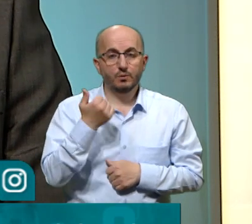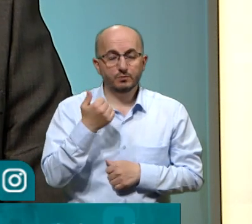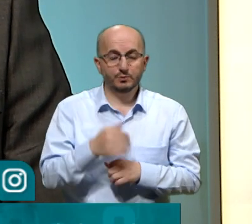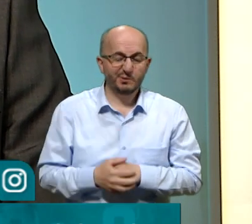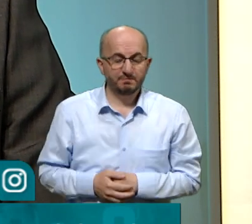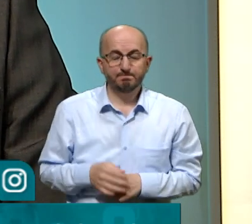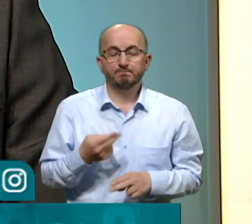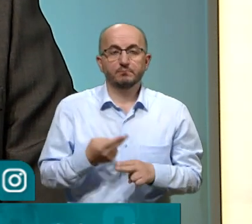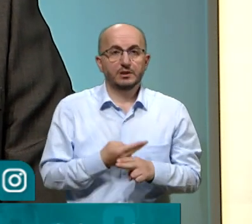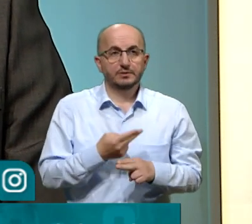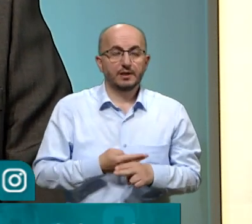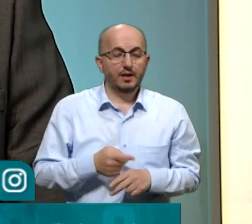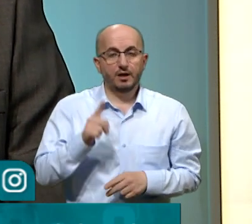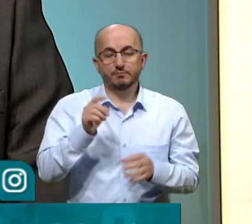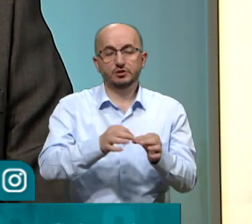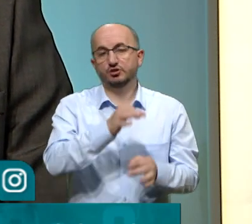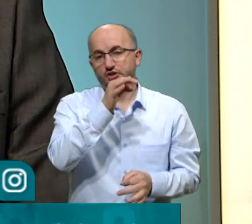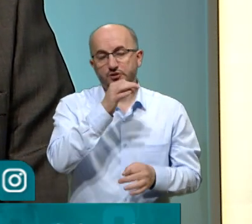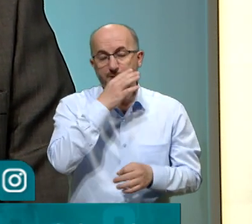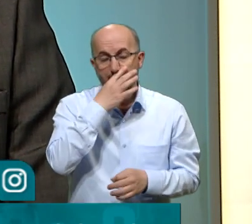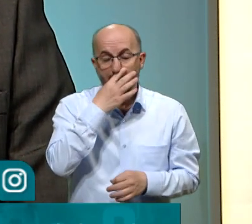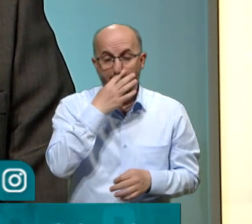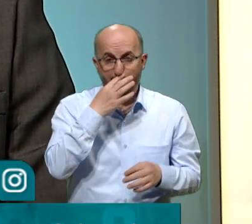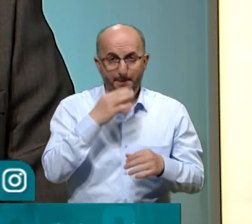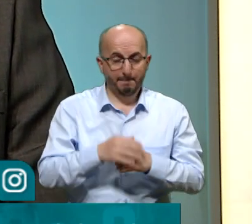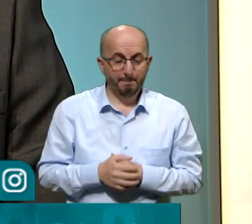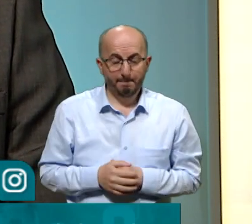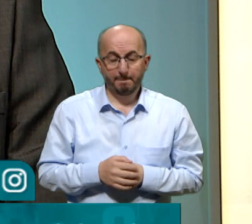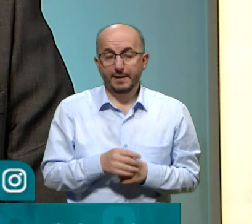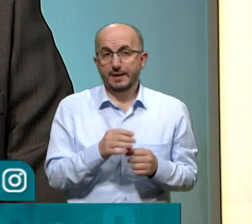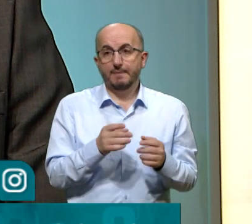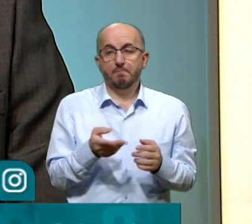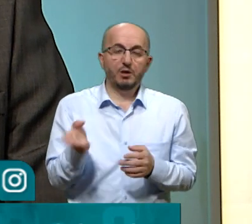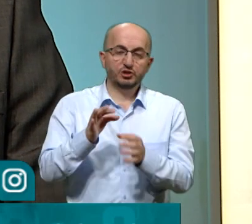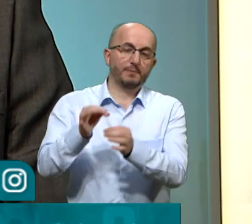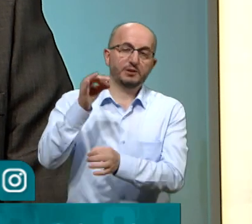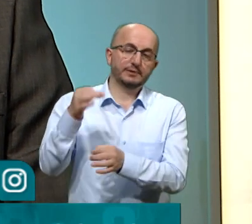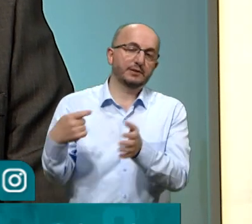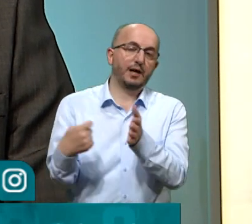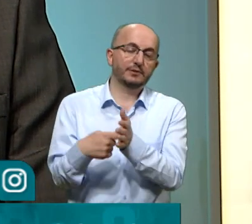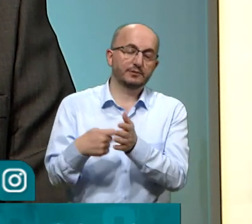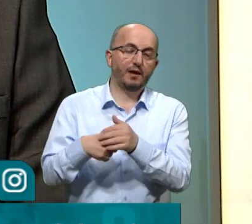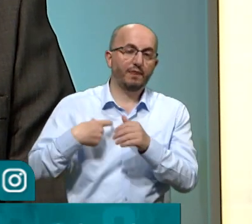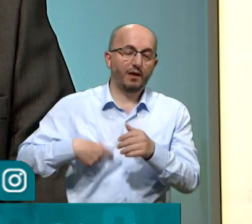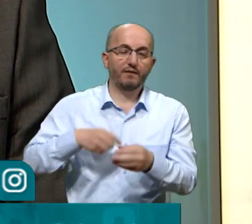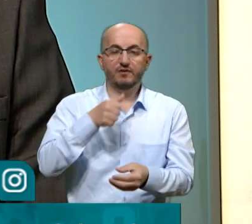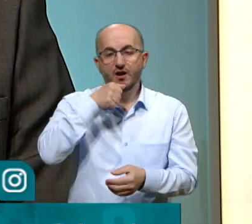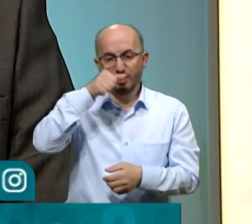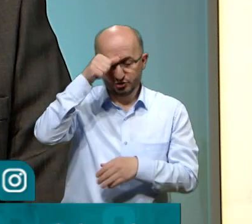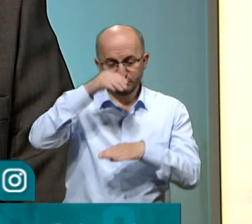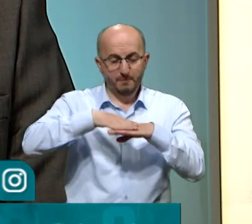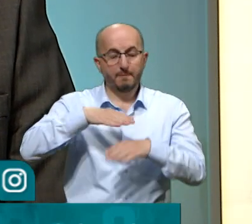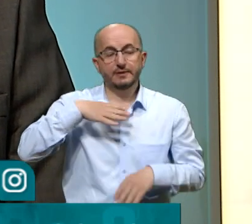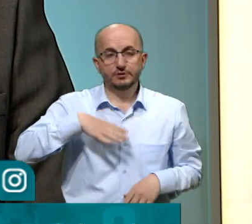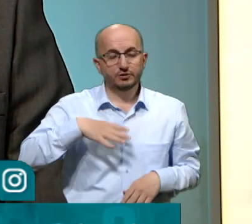bu mesela bir kişi da birinin yerine Nafile bir Hac yapmak istiyor